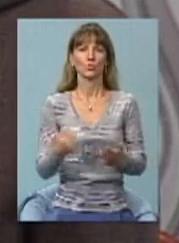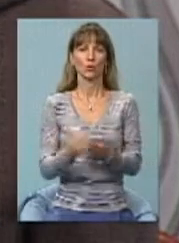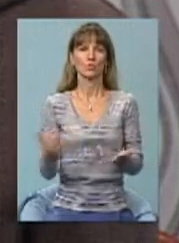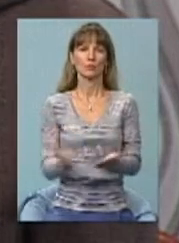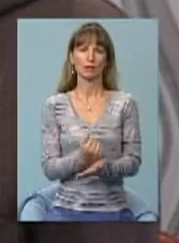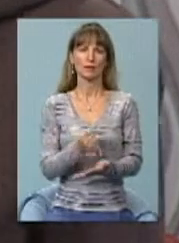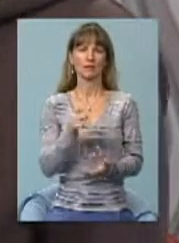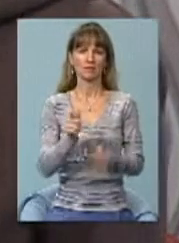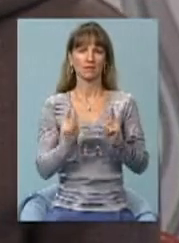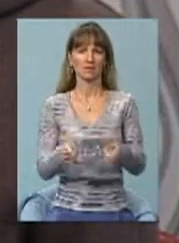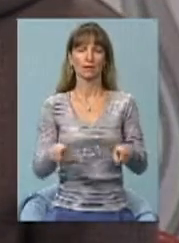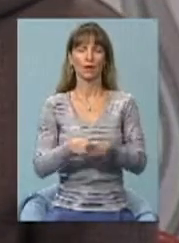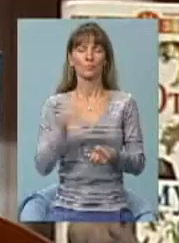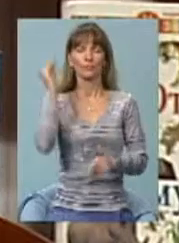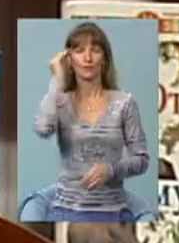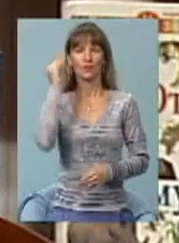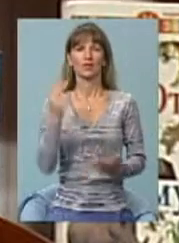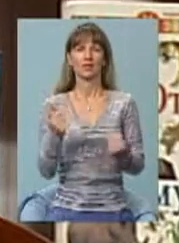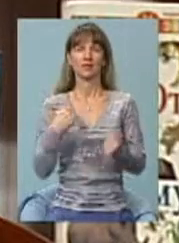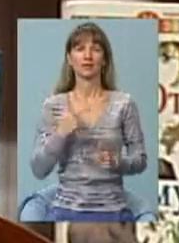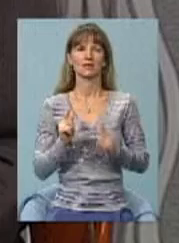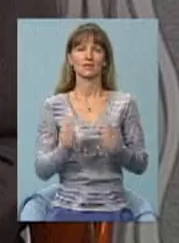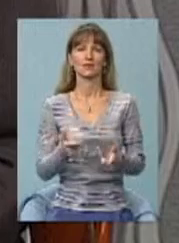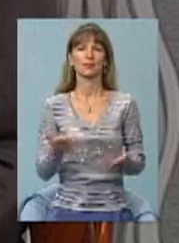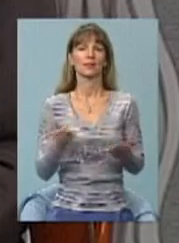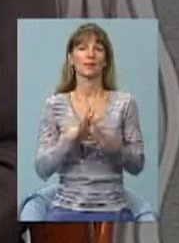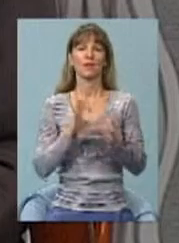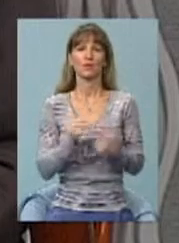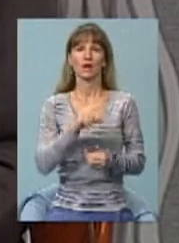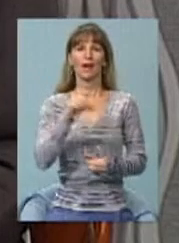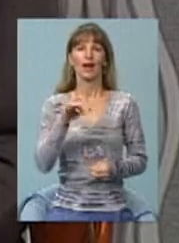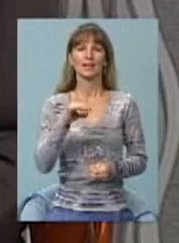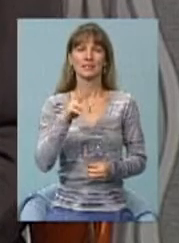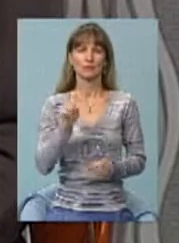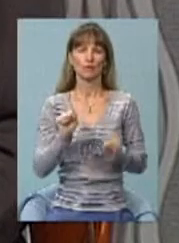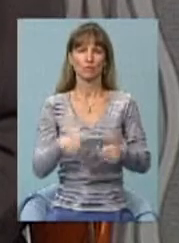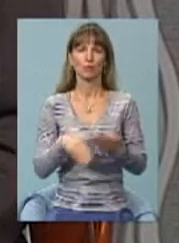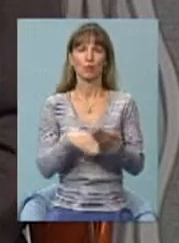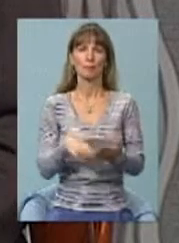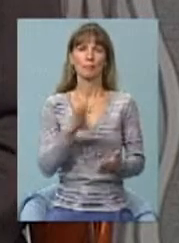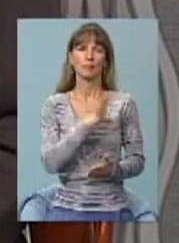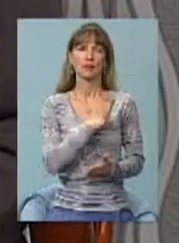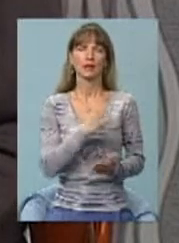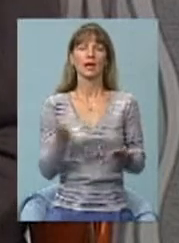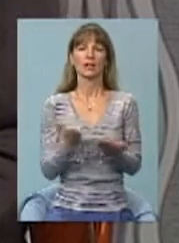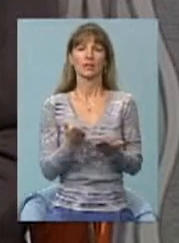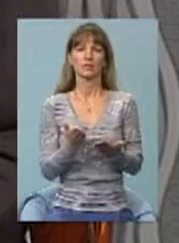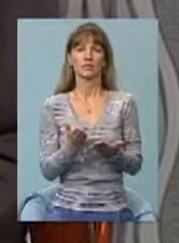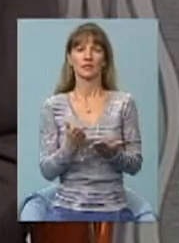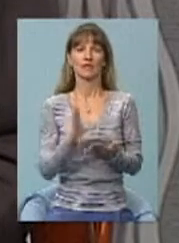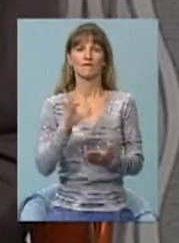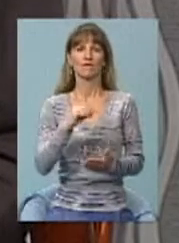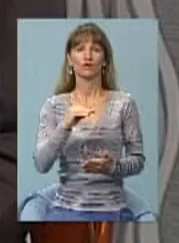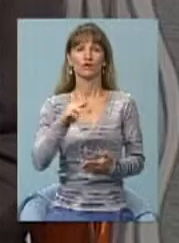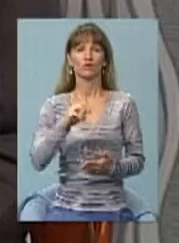Чи ти погоджуєшся з такою думкою? Так, звісно. Як взагалі харизма може допомогти, наприклад, стати якимось там або вождем,